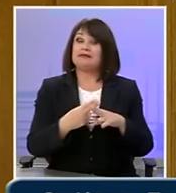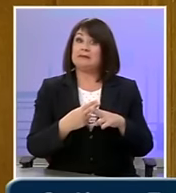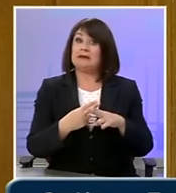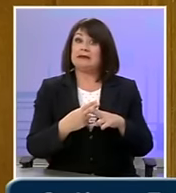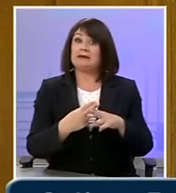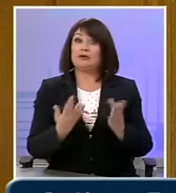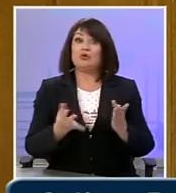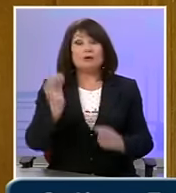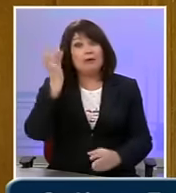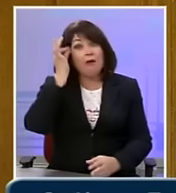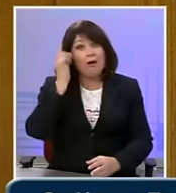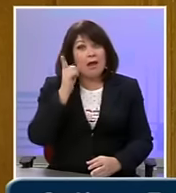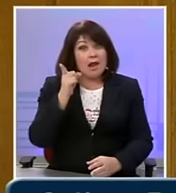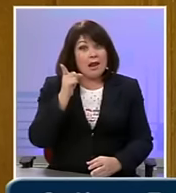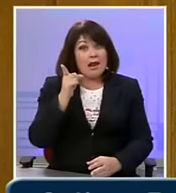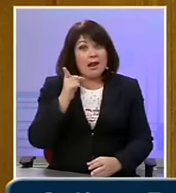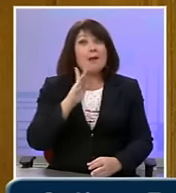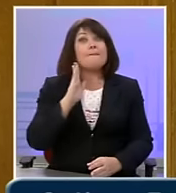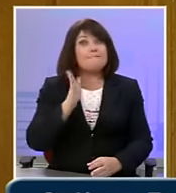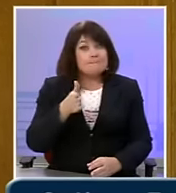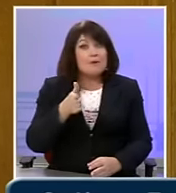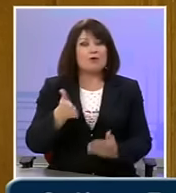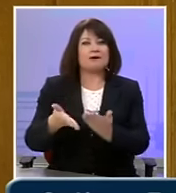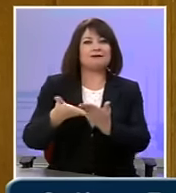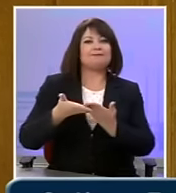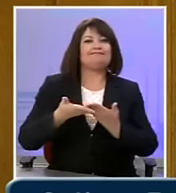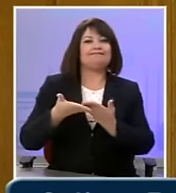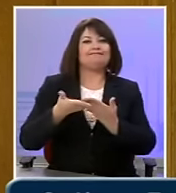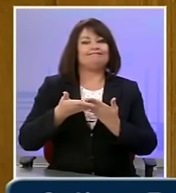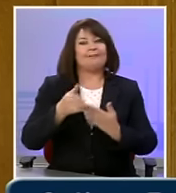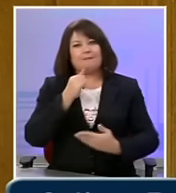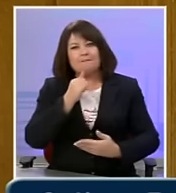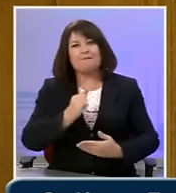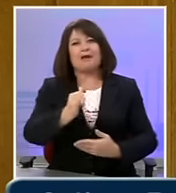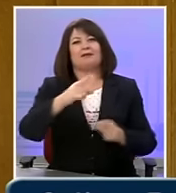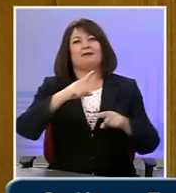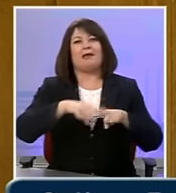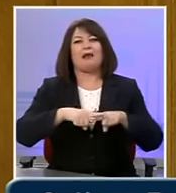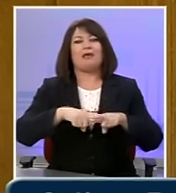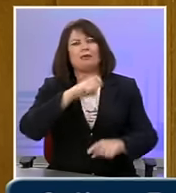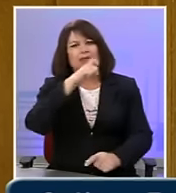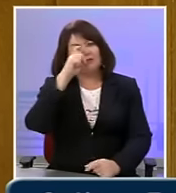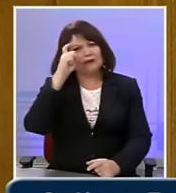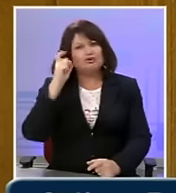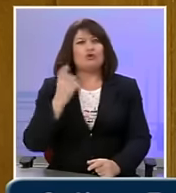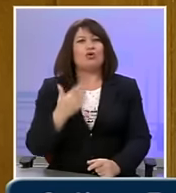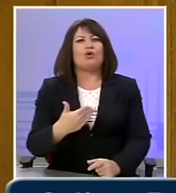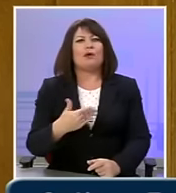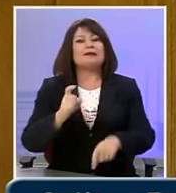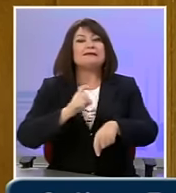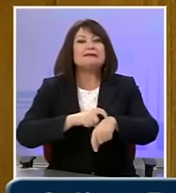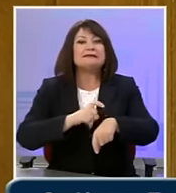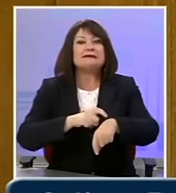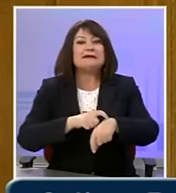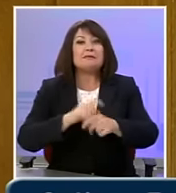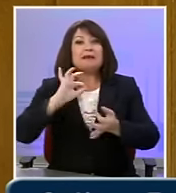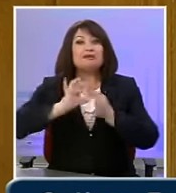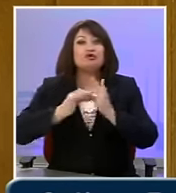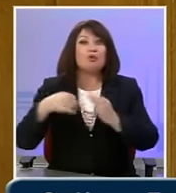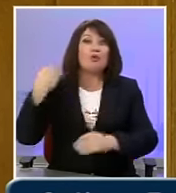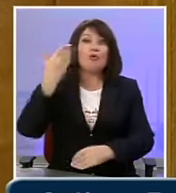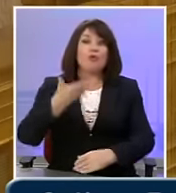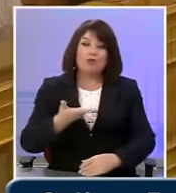η Γαλλία μπόρεσε να σταθεί στο πλευρό της Ελλάδας στις δύσκολες στιγμές της ιστορίας